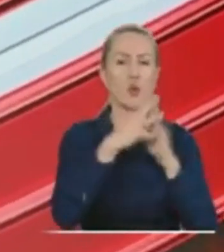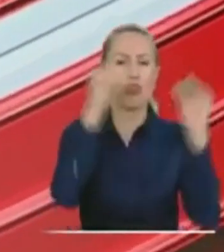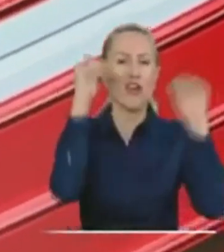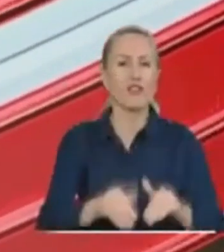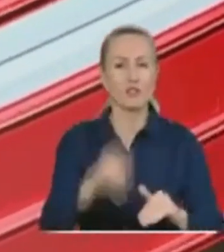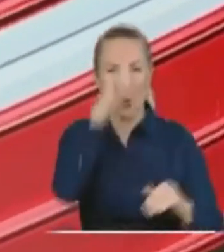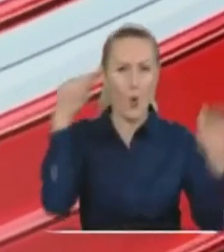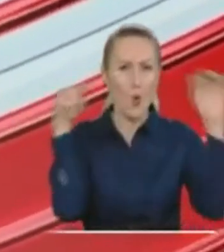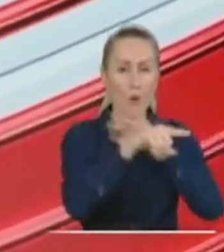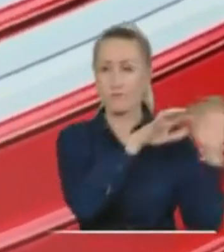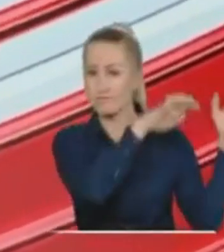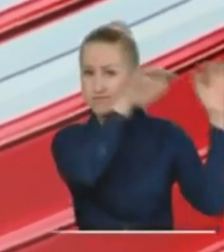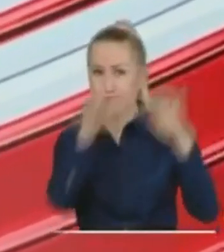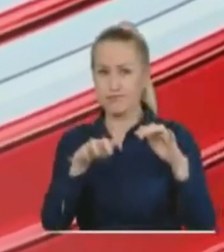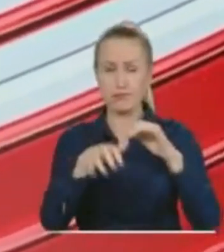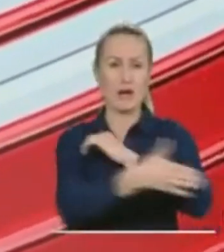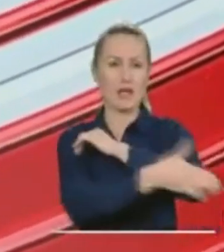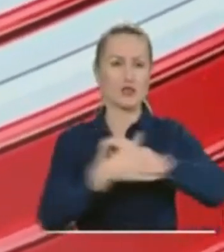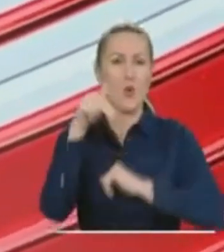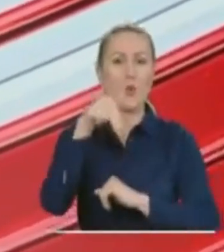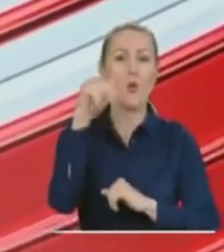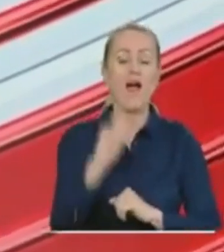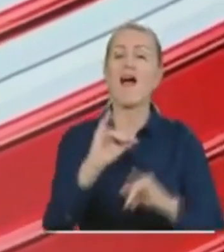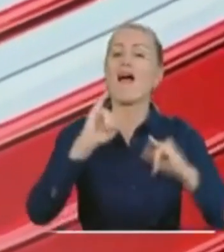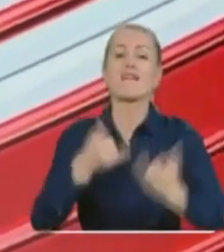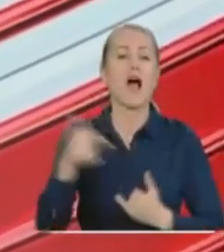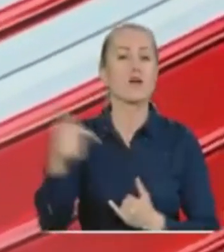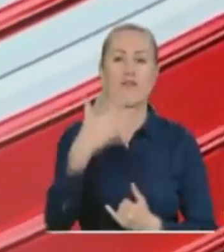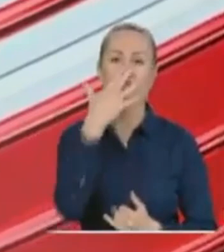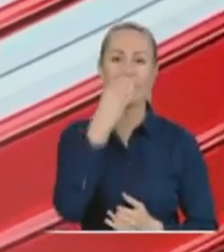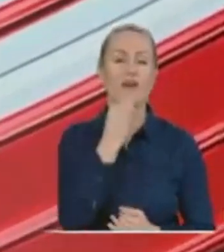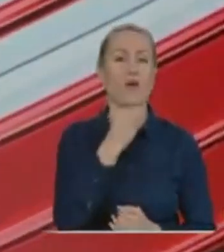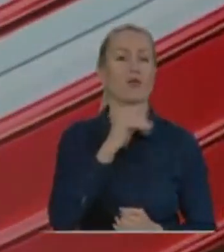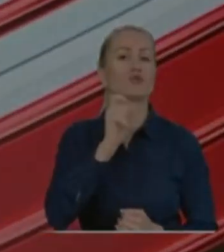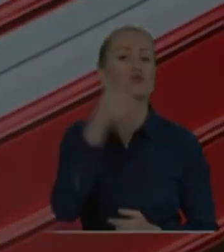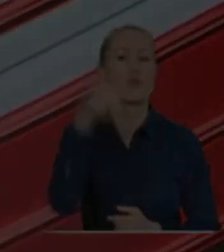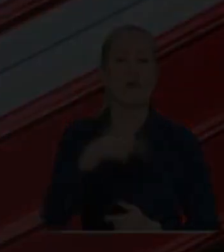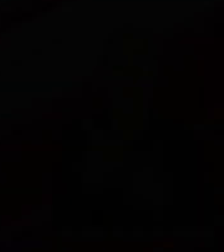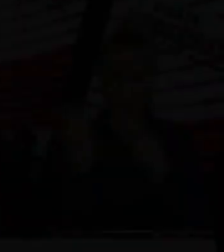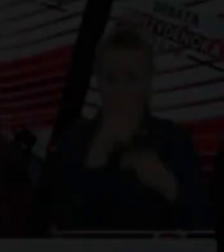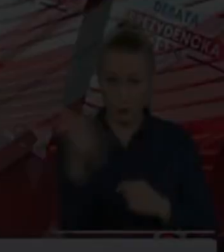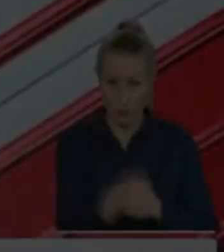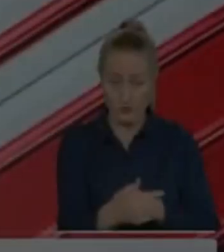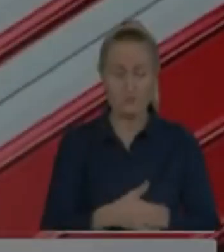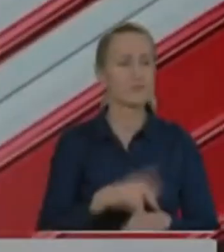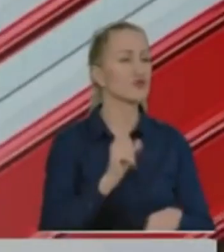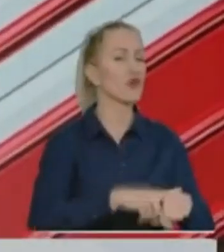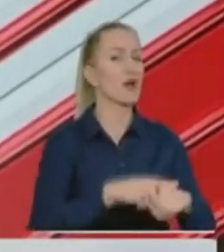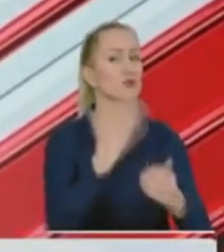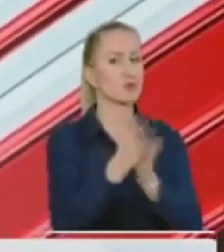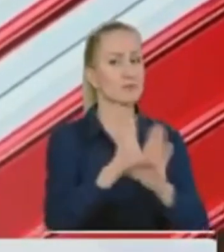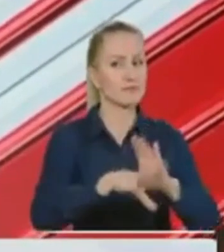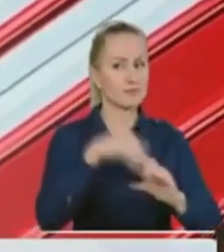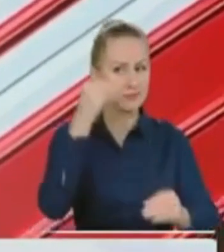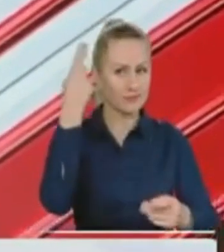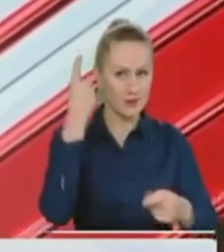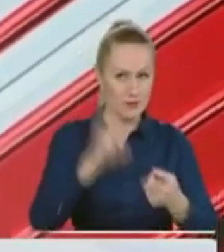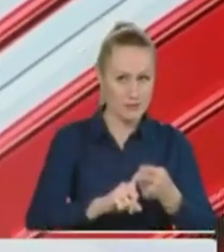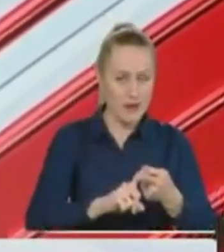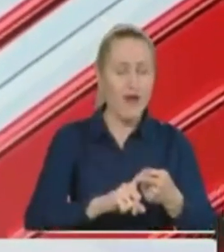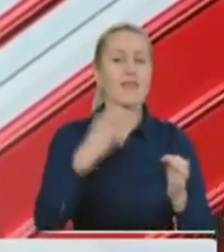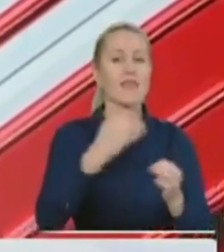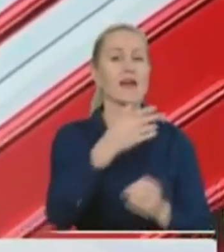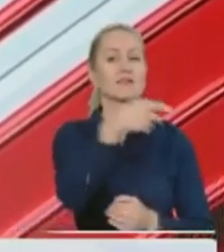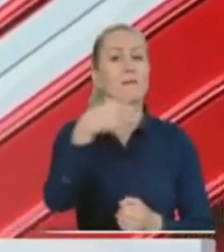біженців штурмують кордони Європейського Союзу. Як повинна реагувати Польща? Зараз прошу про відповідь президента